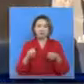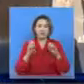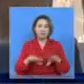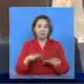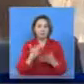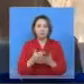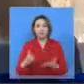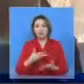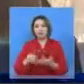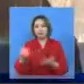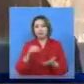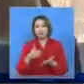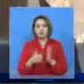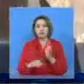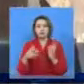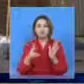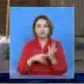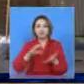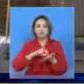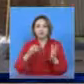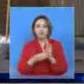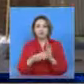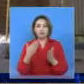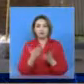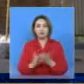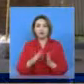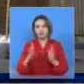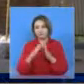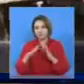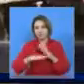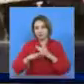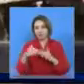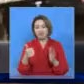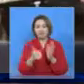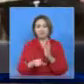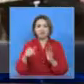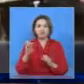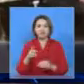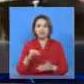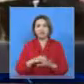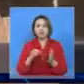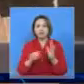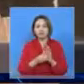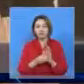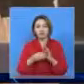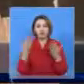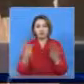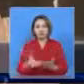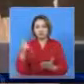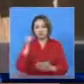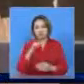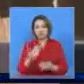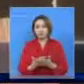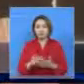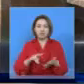году приобретены 680 контейнеров, оборудованы площадки для установки 61 контейнера. А в текущем году